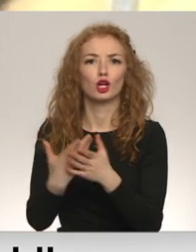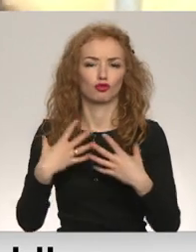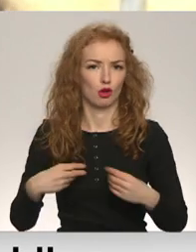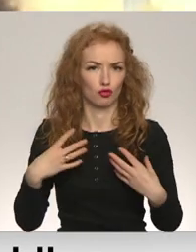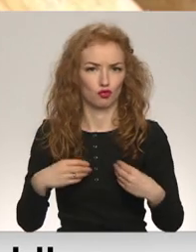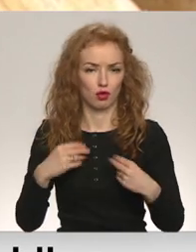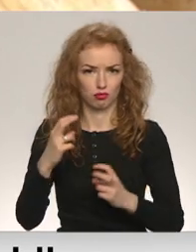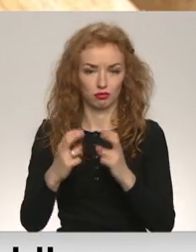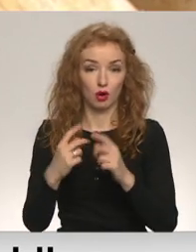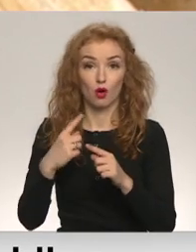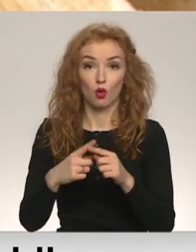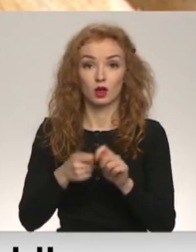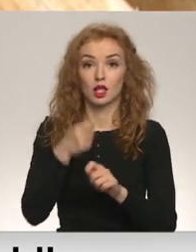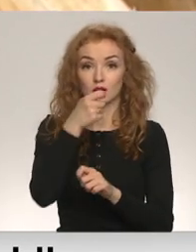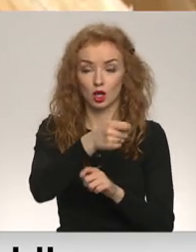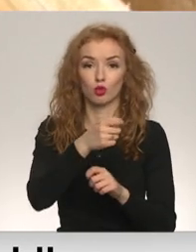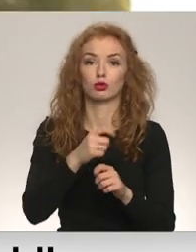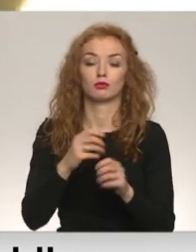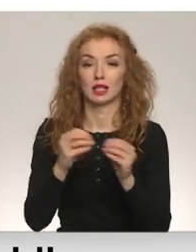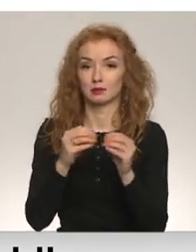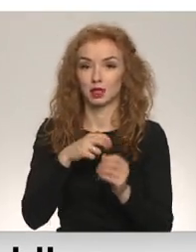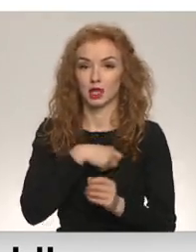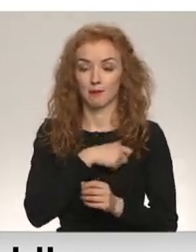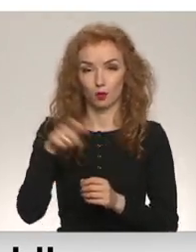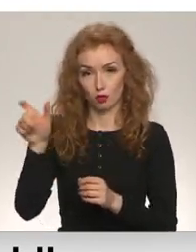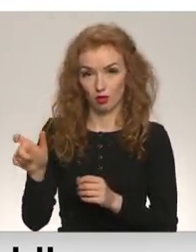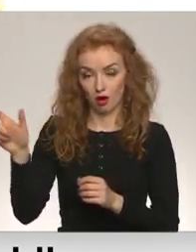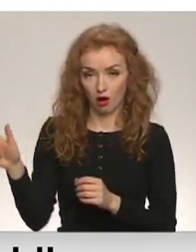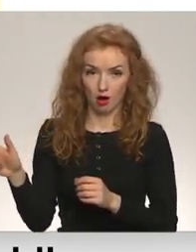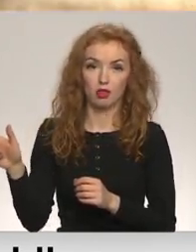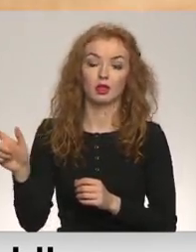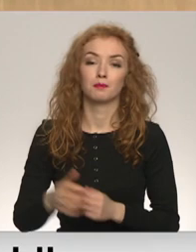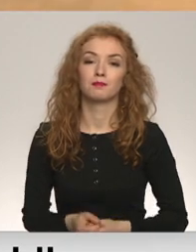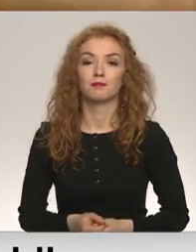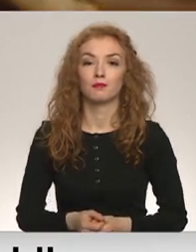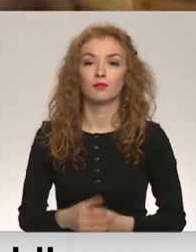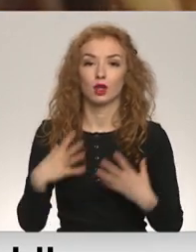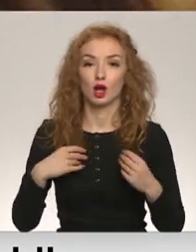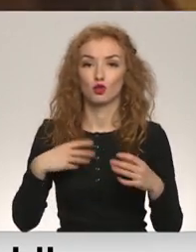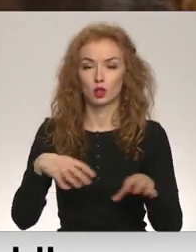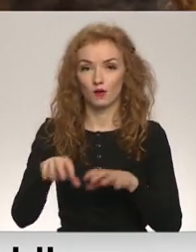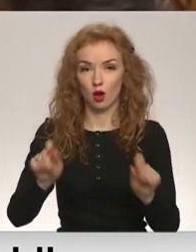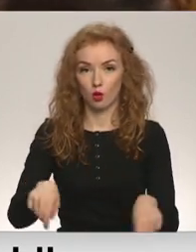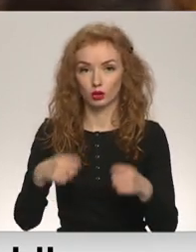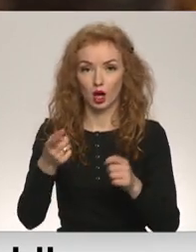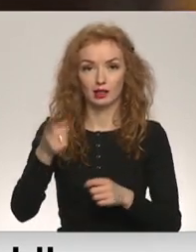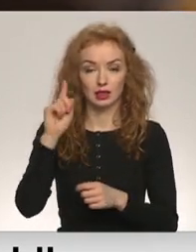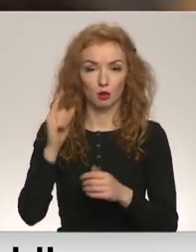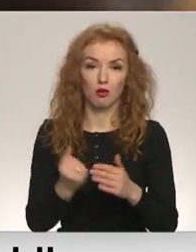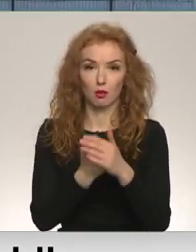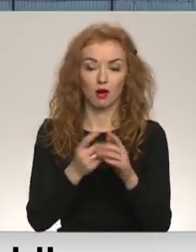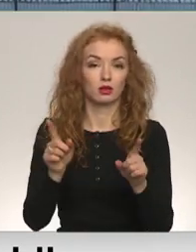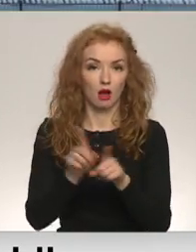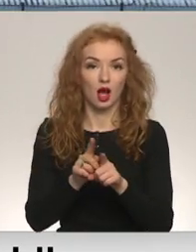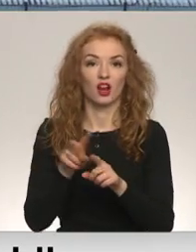Priekšlikumu Saeimā iesnieguši 10 deputāti, gan koalīcijas, gan opozīcijas partiju pārstāvi. Kažogzvāra audzēšanas aizliegumam atbalstu pauda